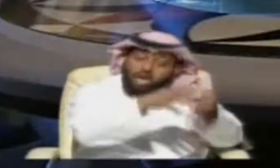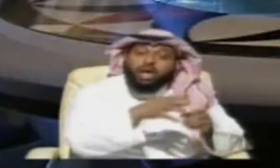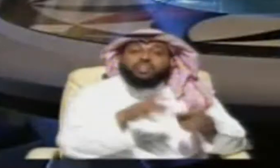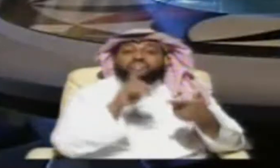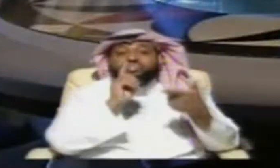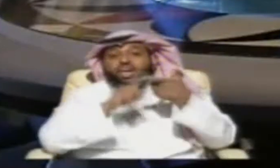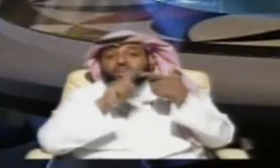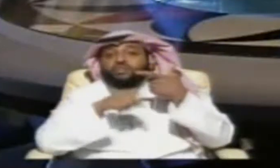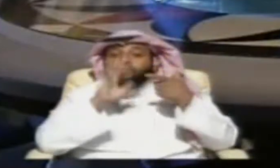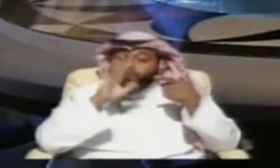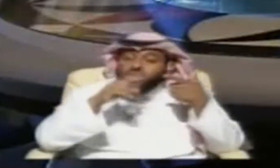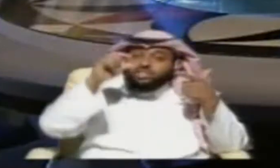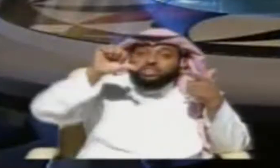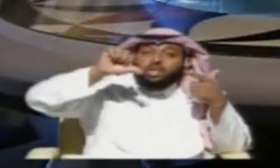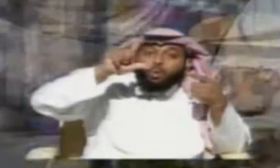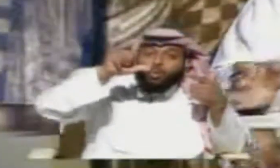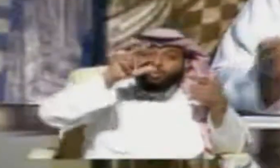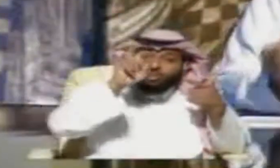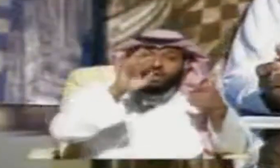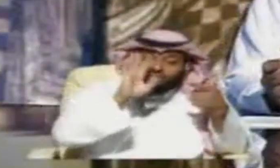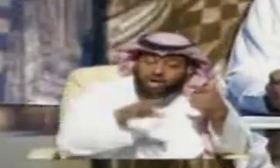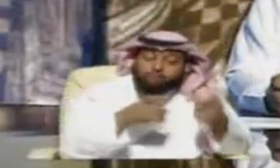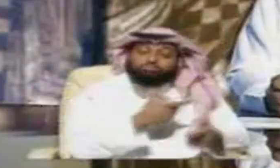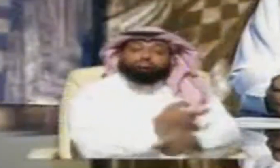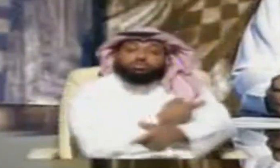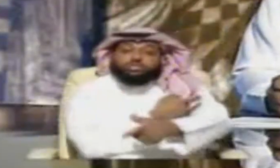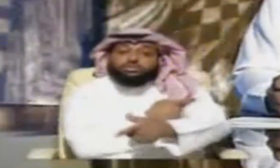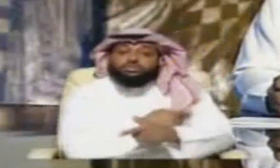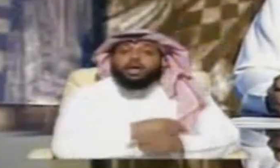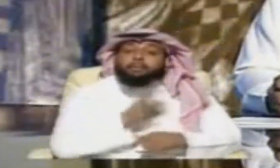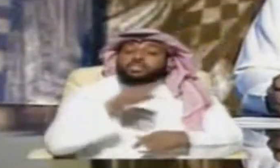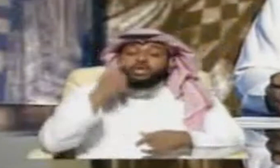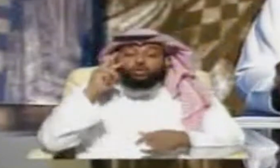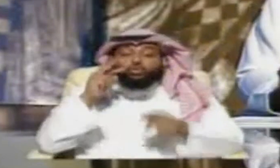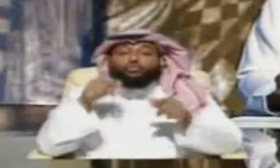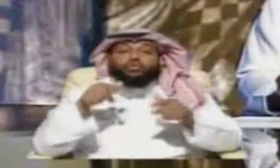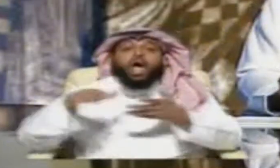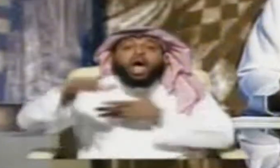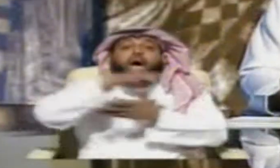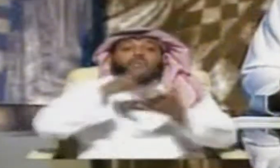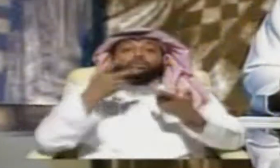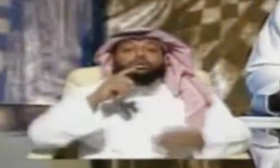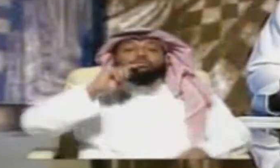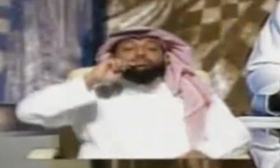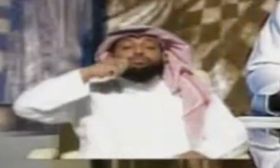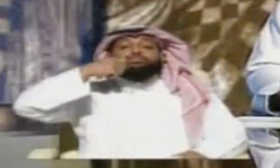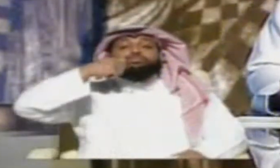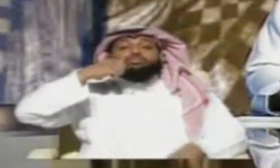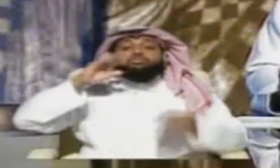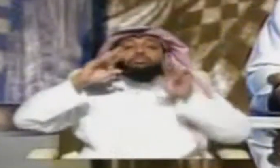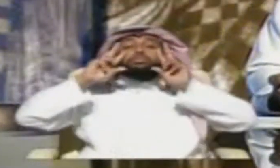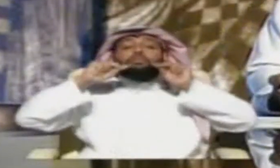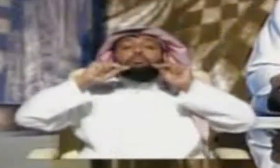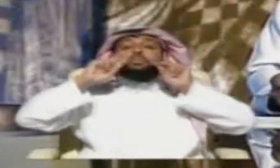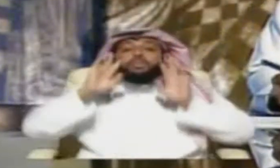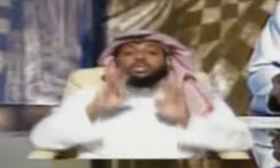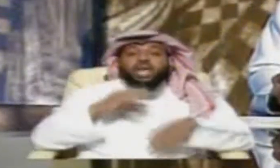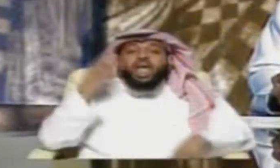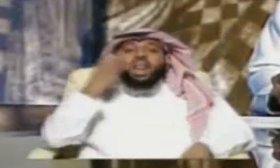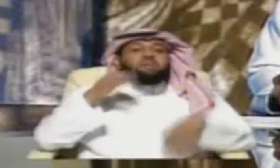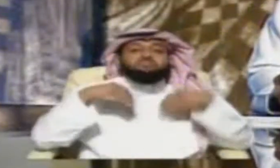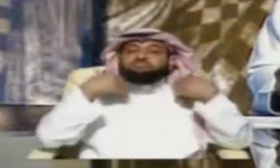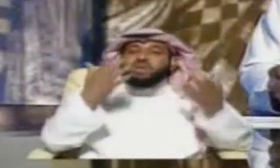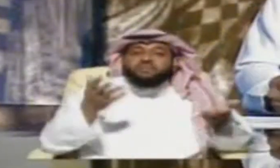ولم نسمع شيئا من ذلك. هذا الصمت الرهيب نعم يعني هو ينذر بعقوبة،